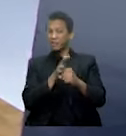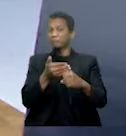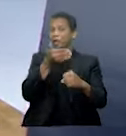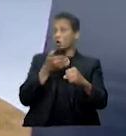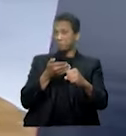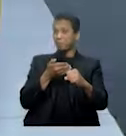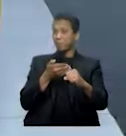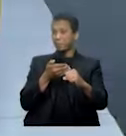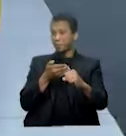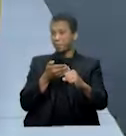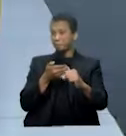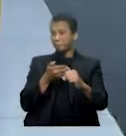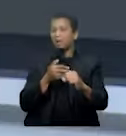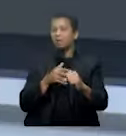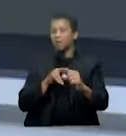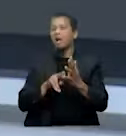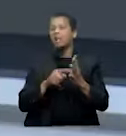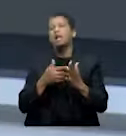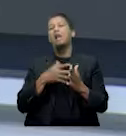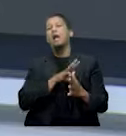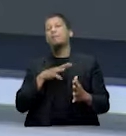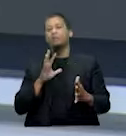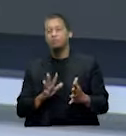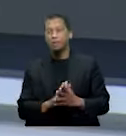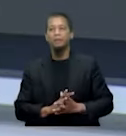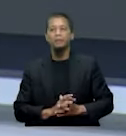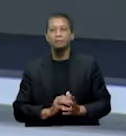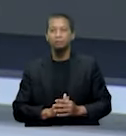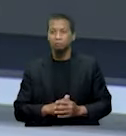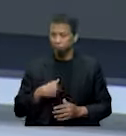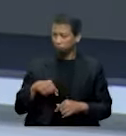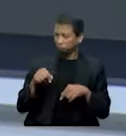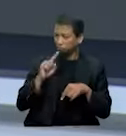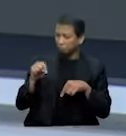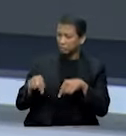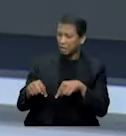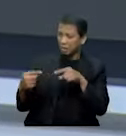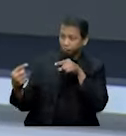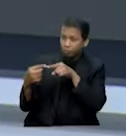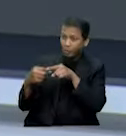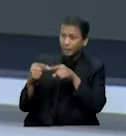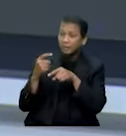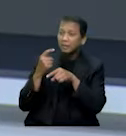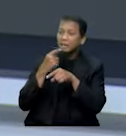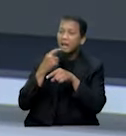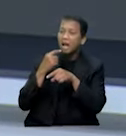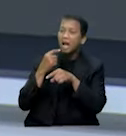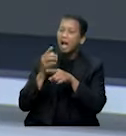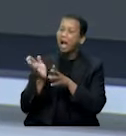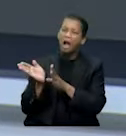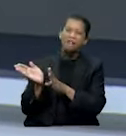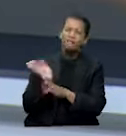oke iya baik Kalau kita bicara gini em Snow on the Sahara ya awal ketika mbang